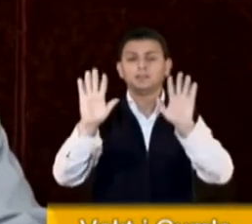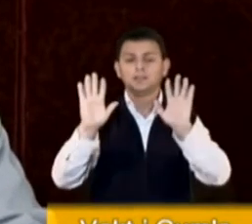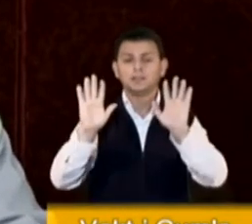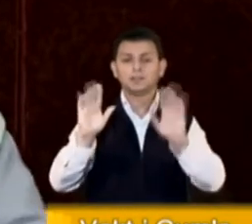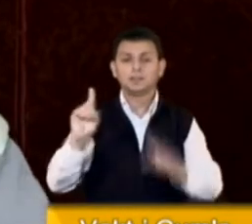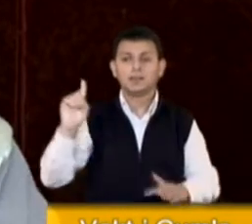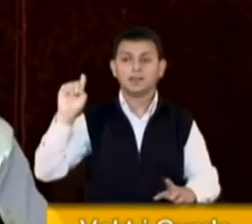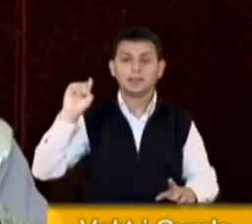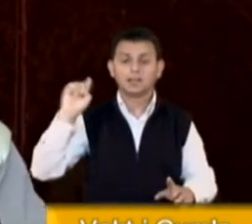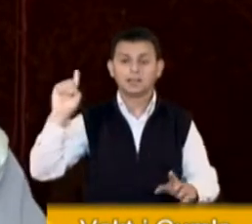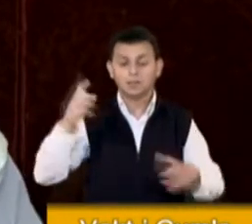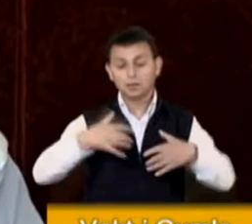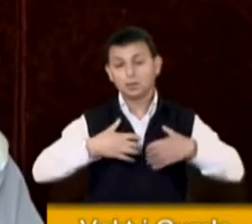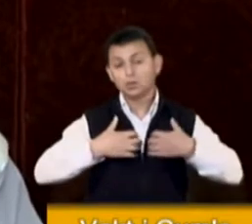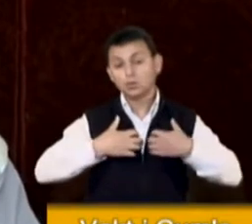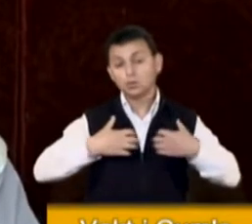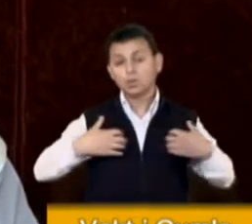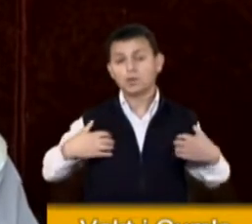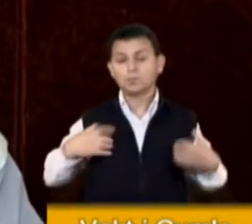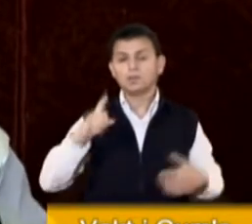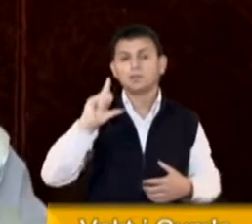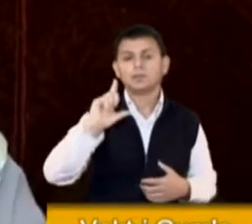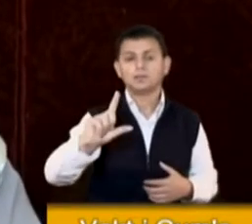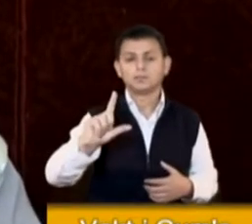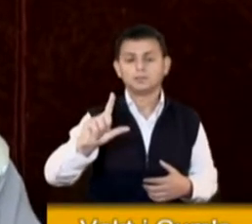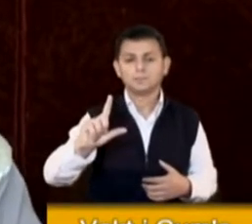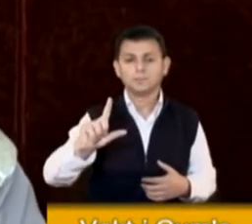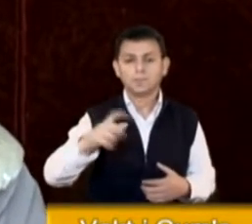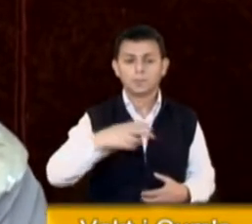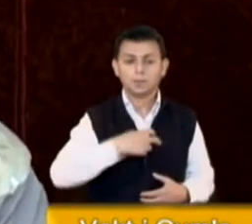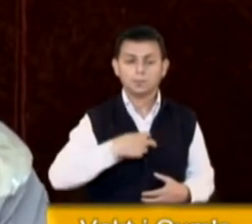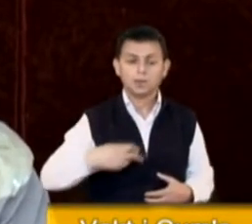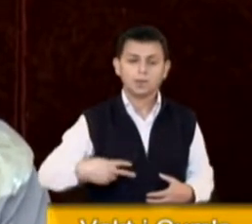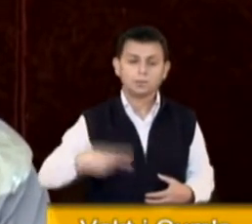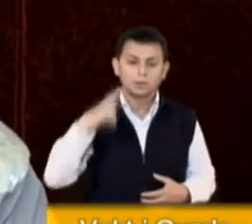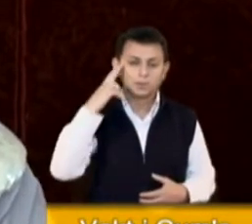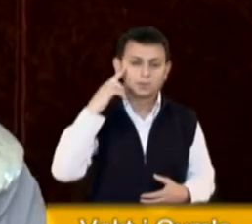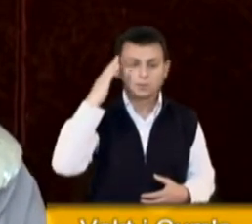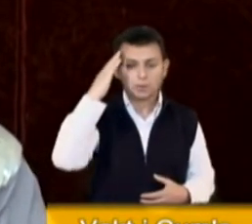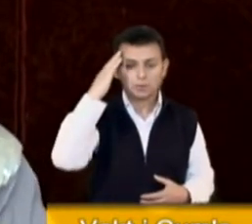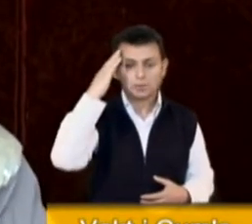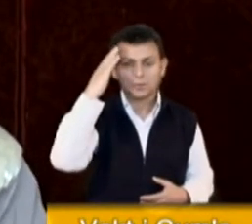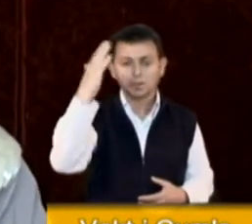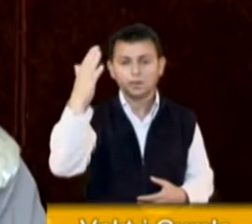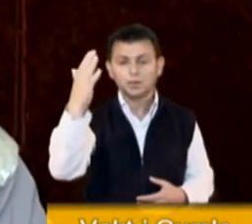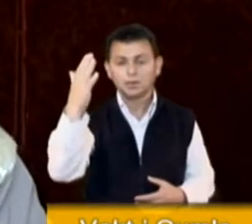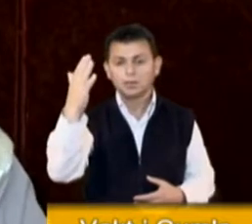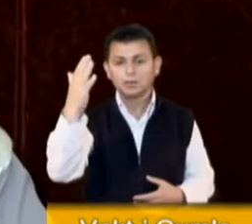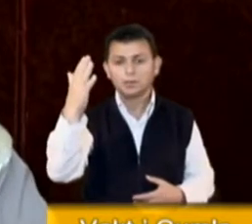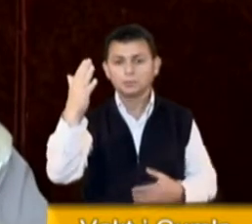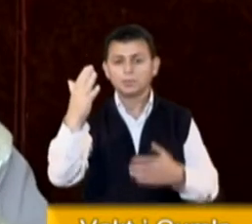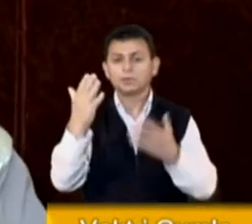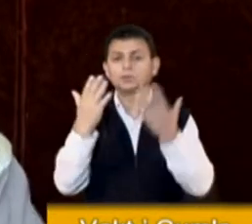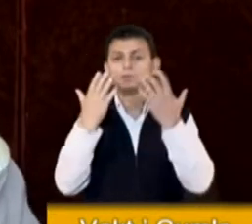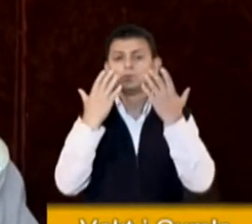arasına yerleşmiş. Allah'a güvenme yerinde, Allah Resulü sallallahu aleyhi ve sellemin dualarıyla dua etme yerinde,